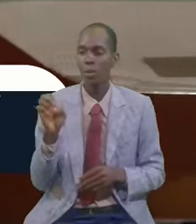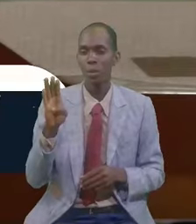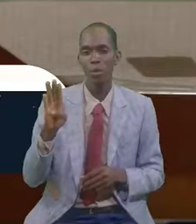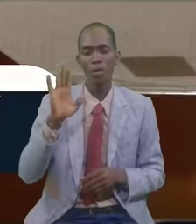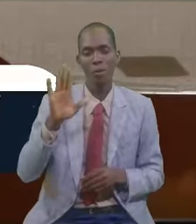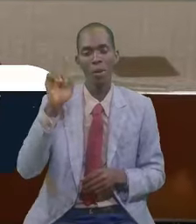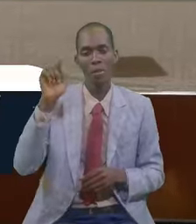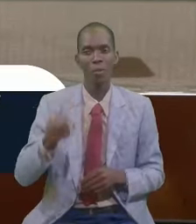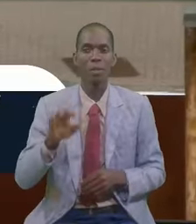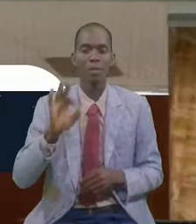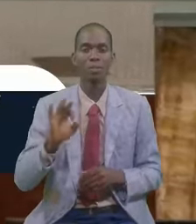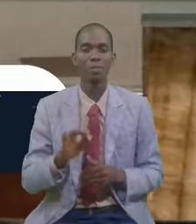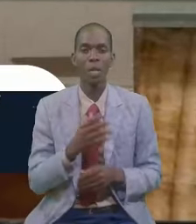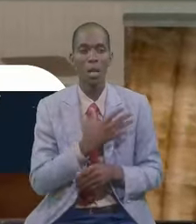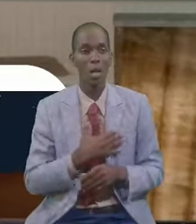Hébreux 5, 9.